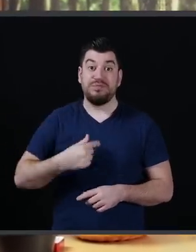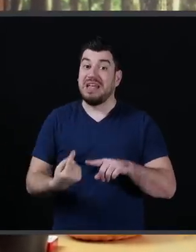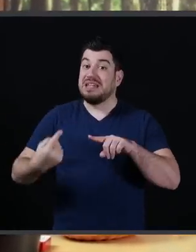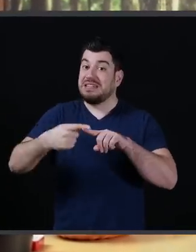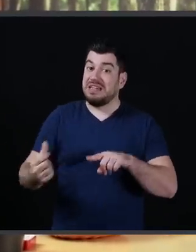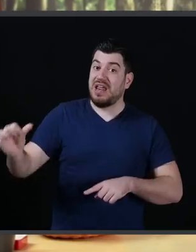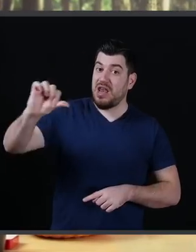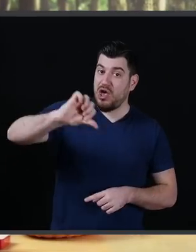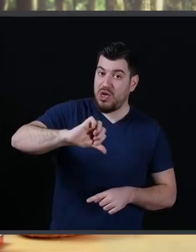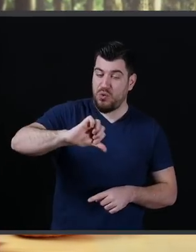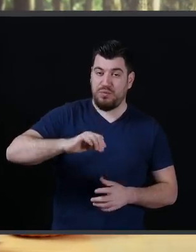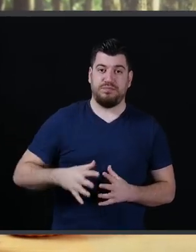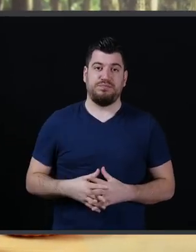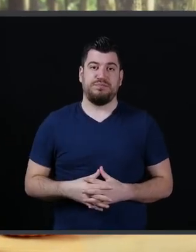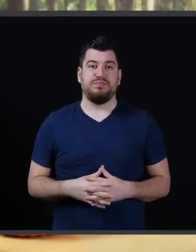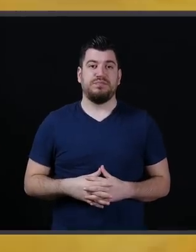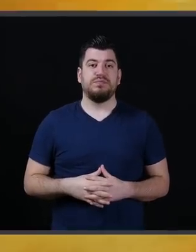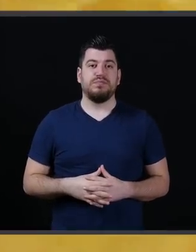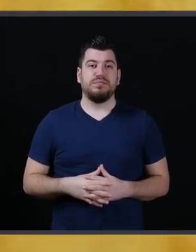Το χυμοπορτοκάλι